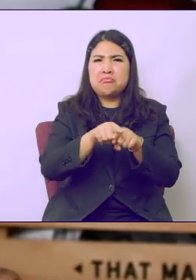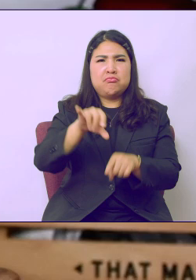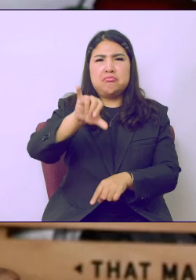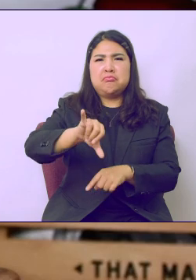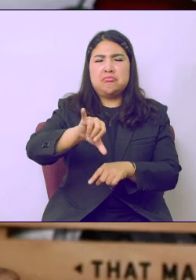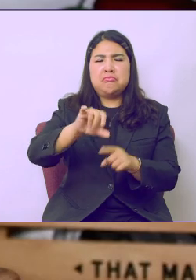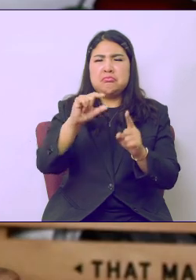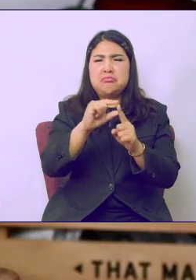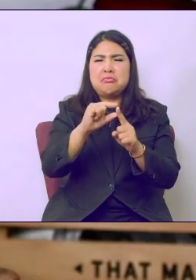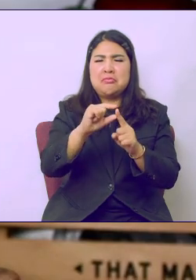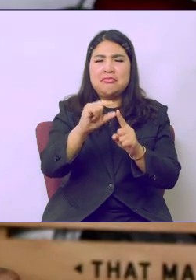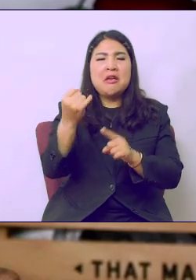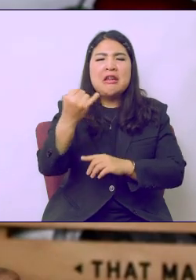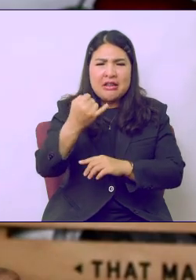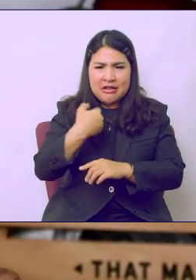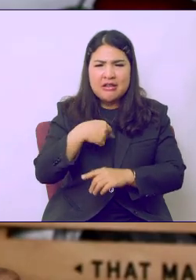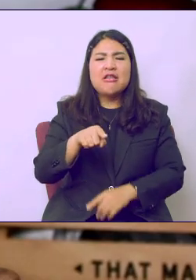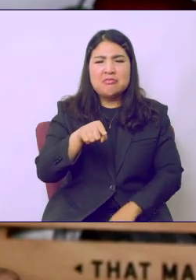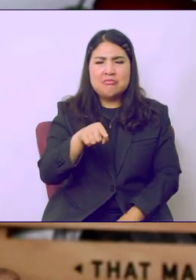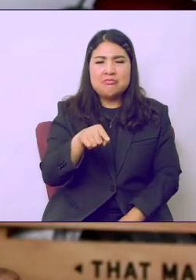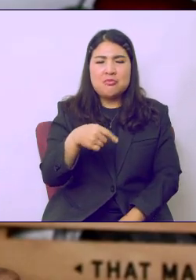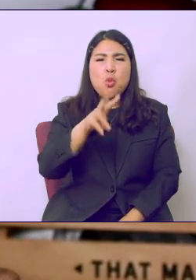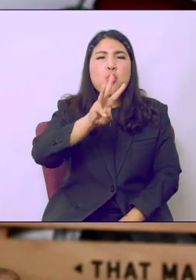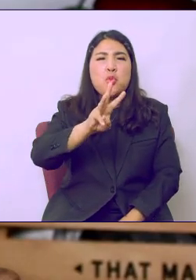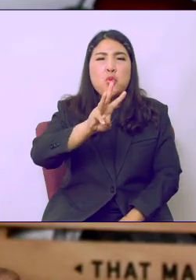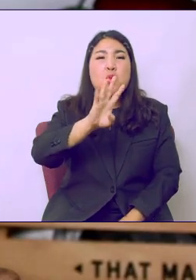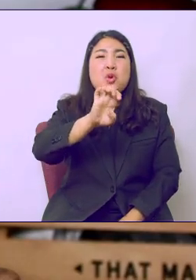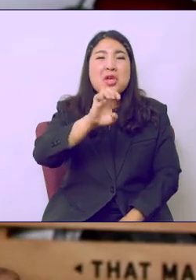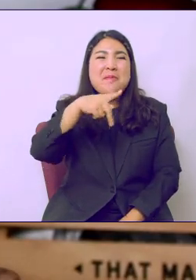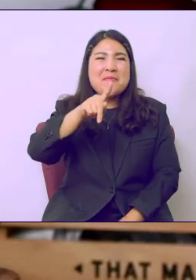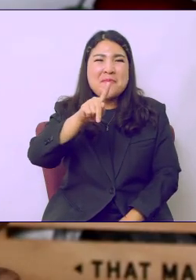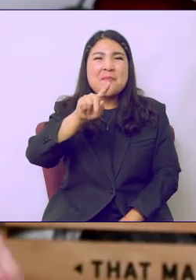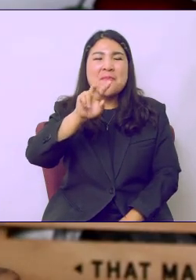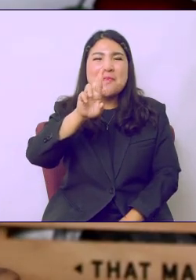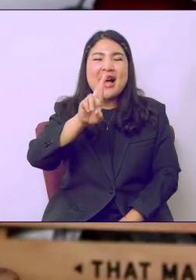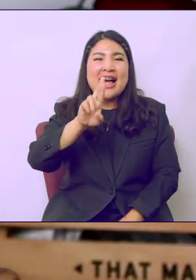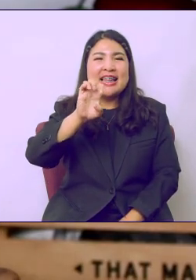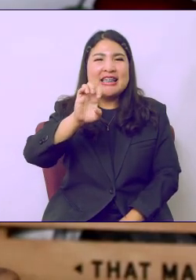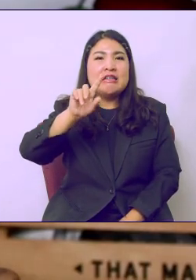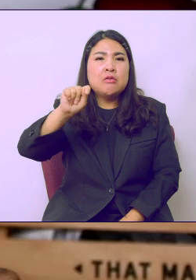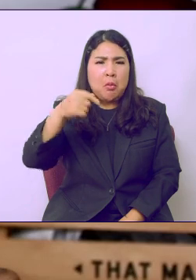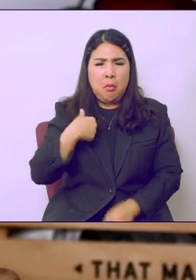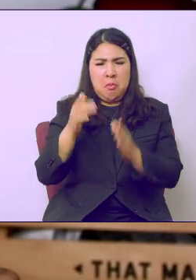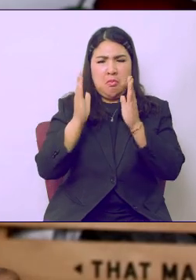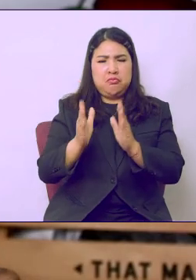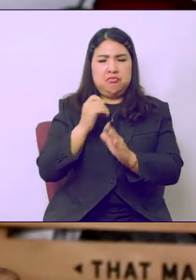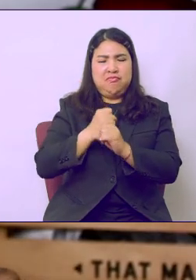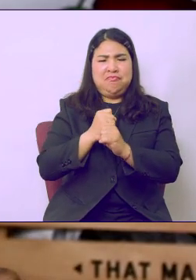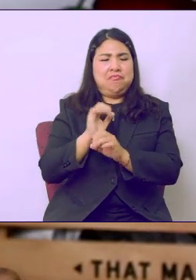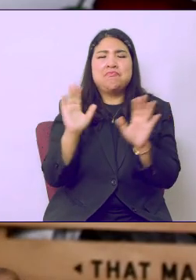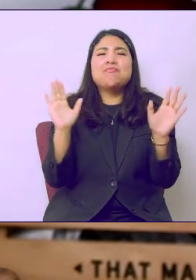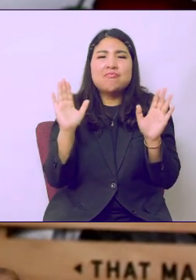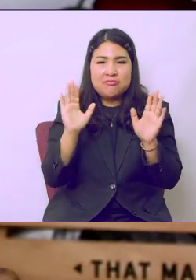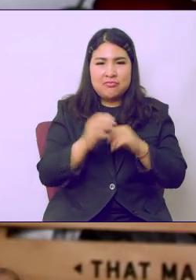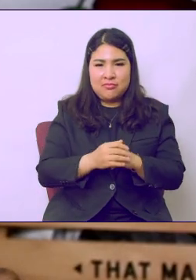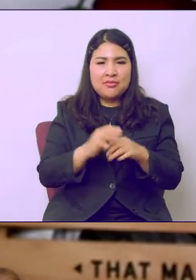กรณีวิปริตก็คือวิปริตอ่ะกรณีก็คือกรณีที่มันวิปริตอ่ะมนุษย์ปกติเขาไม่ทำนะครับ